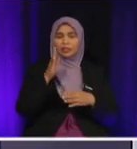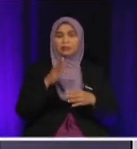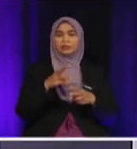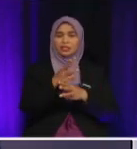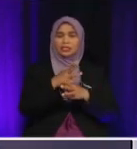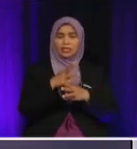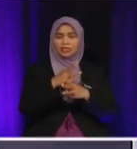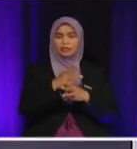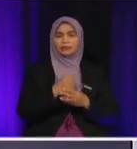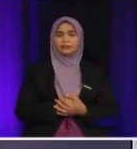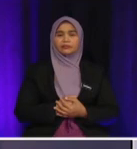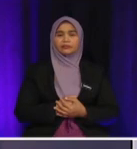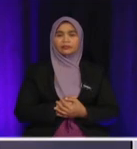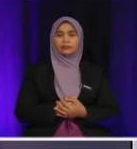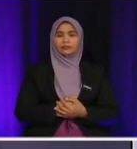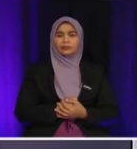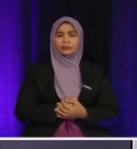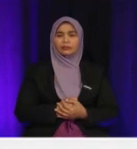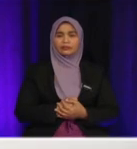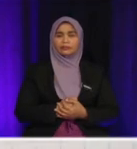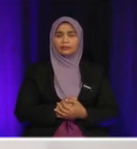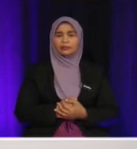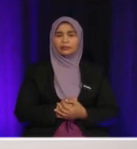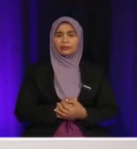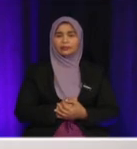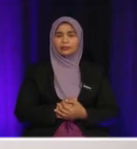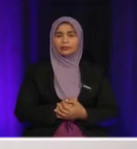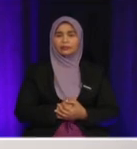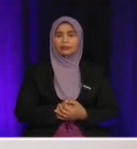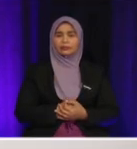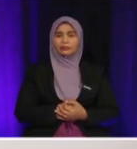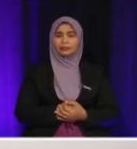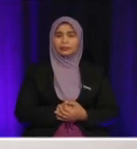berwaspada. Okey, yang ketiga Hakimi. Cuba berikan pandangan anda.